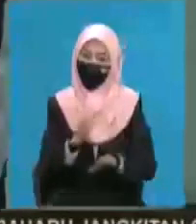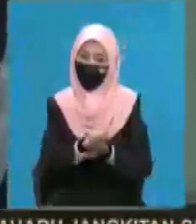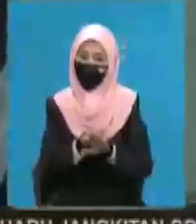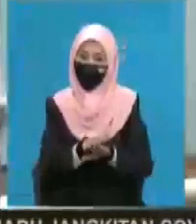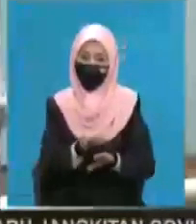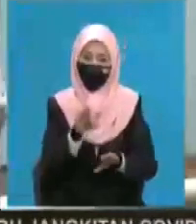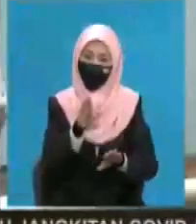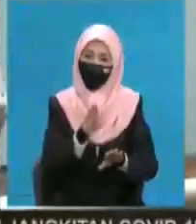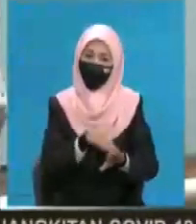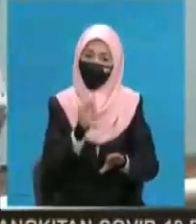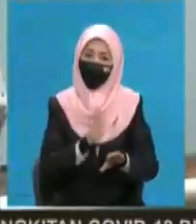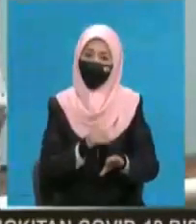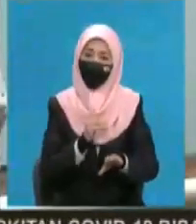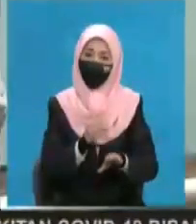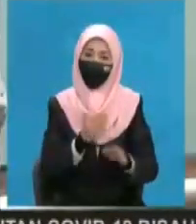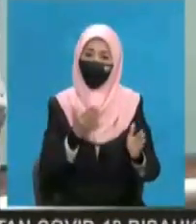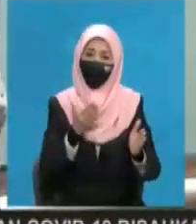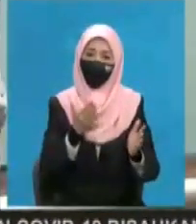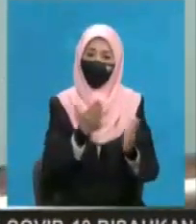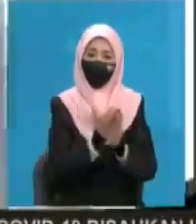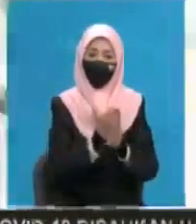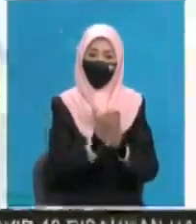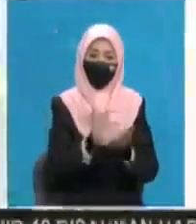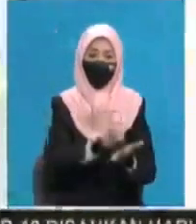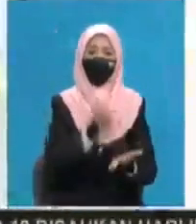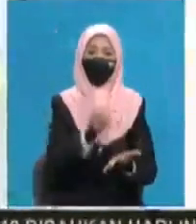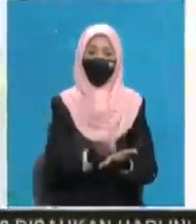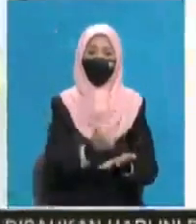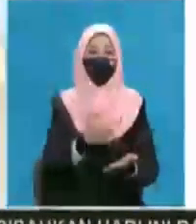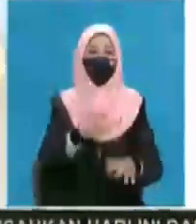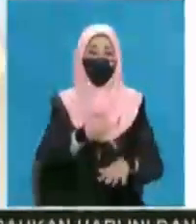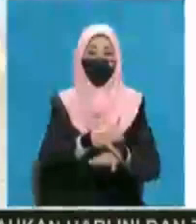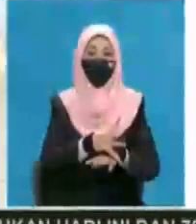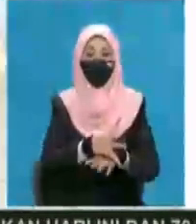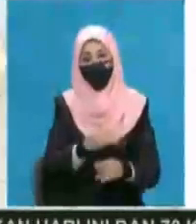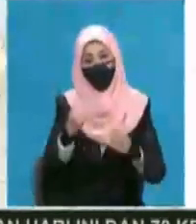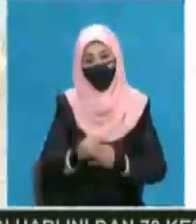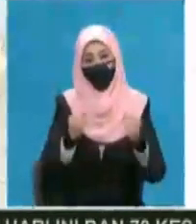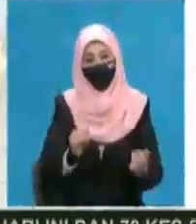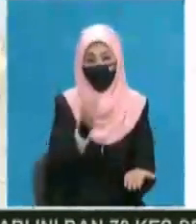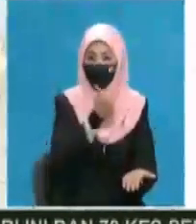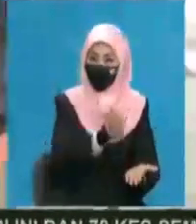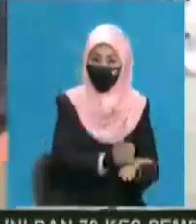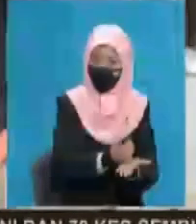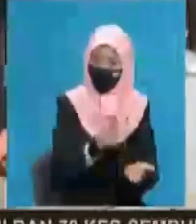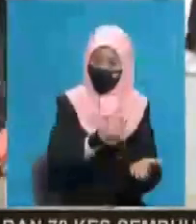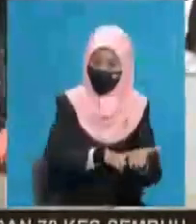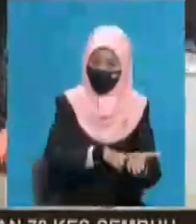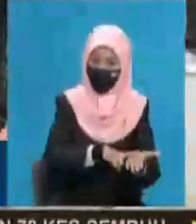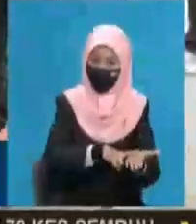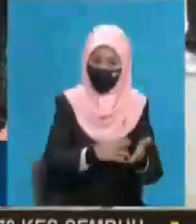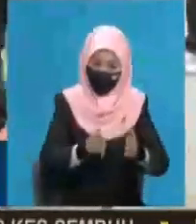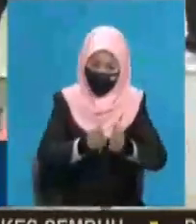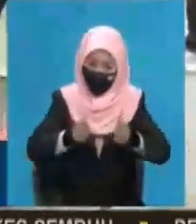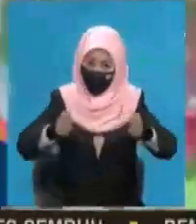dipanggil melalui tempahan awal jabatan imigresen dalam pendaftaran kebangsaan juga